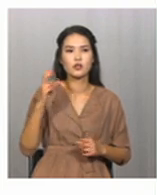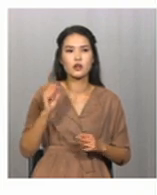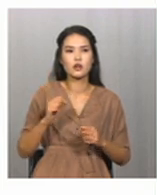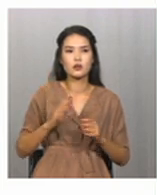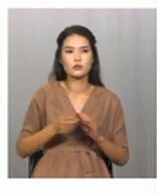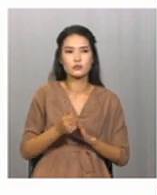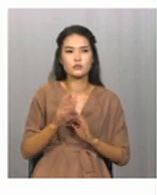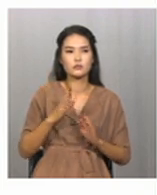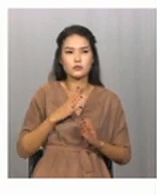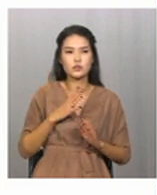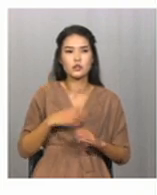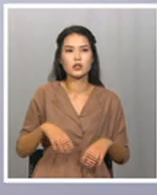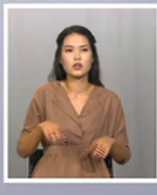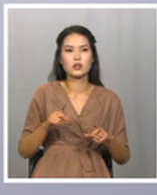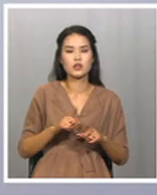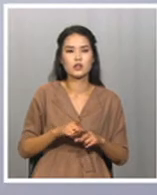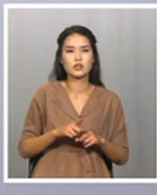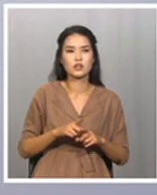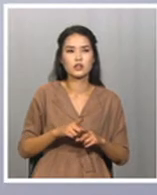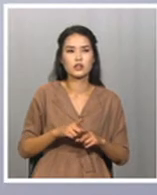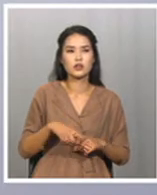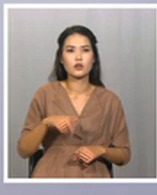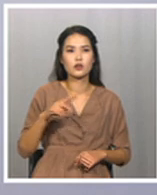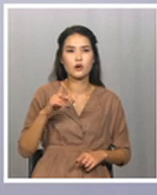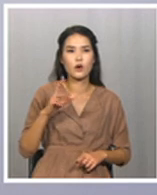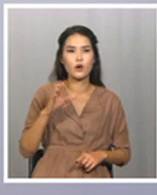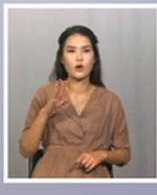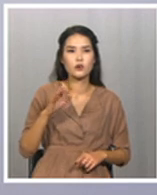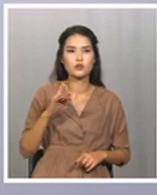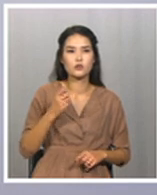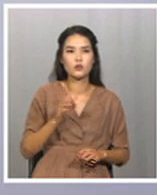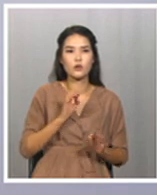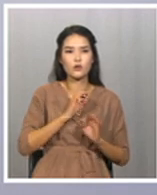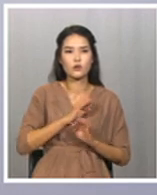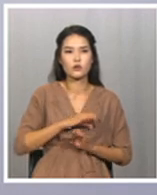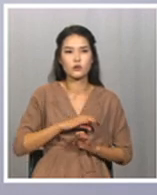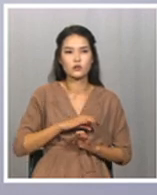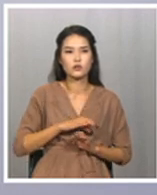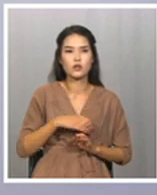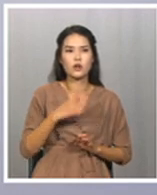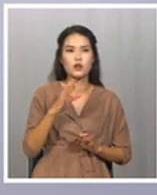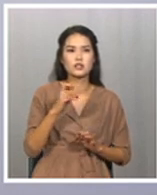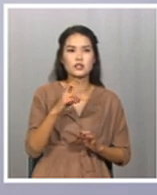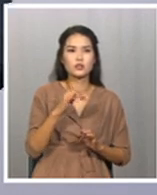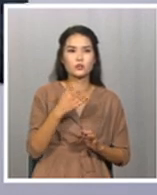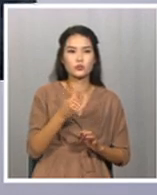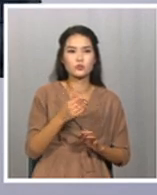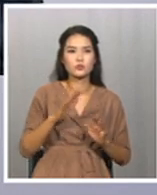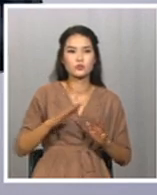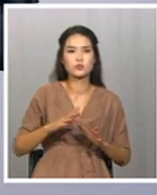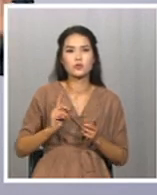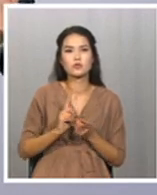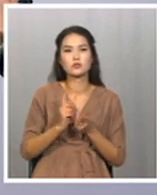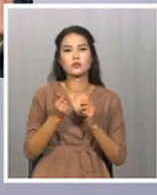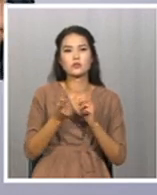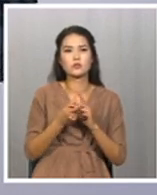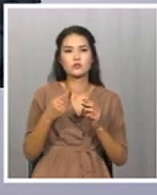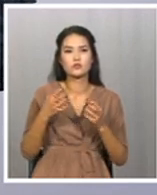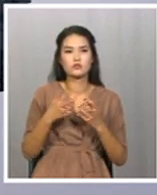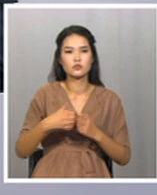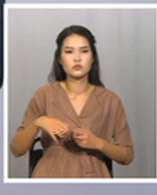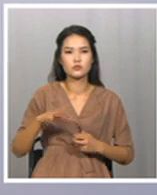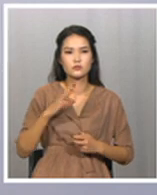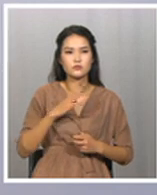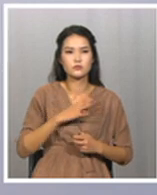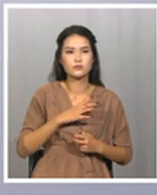болады. Және керісінше, косинус квадрат альфаны қалдырып, синус квадрат альфаны сол жақтан оң жаққа қарай шығарыңыз.